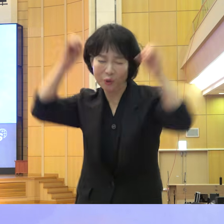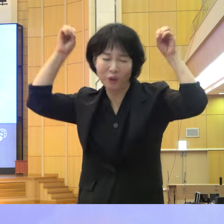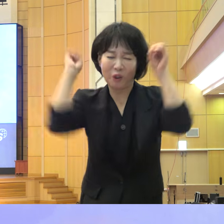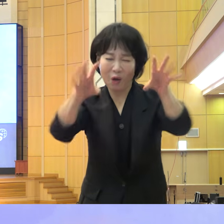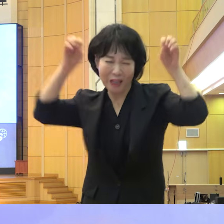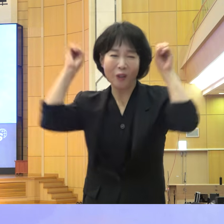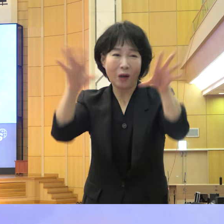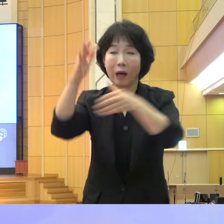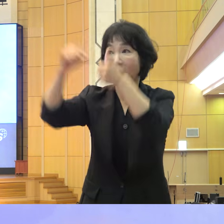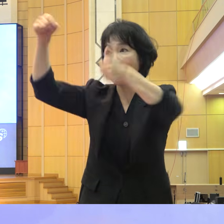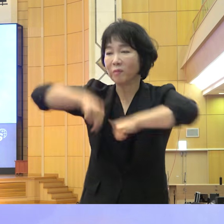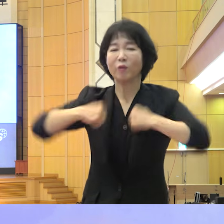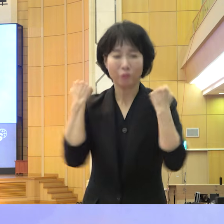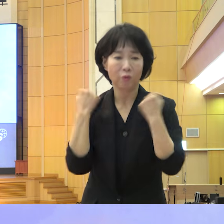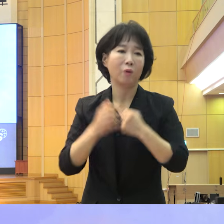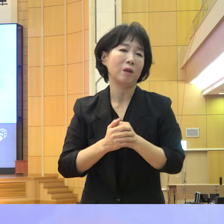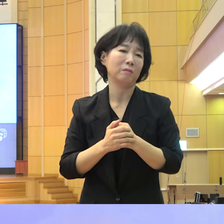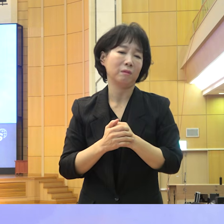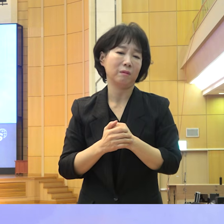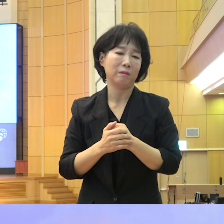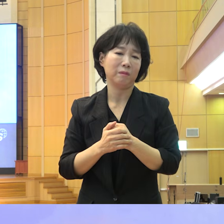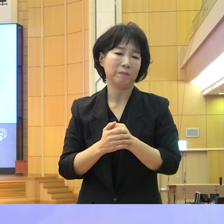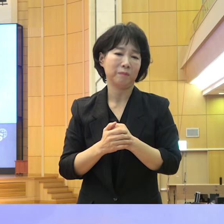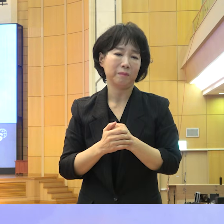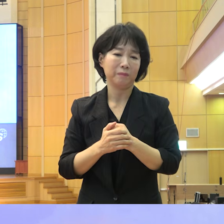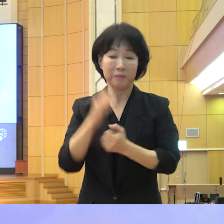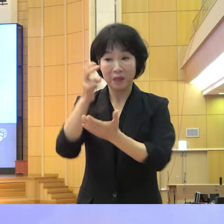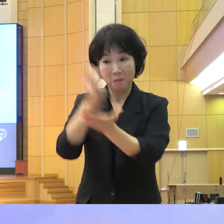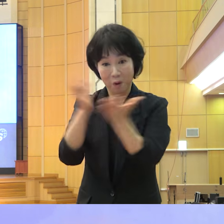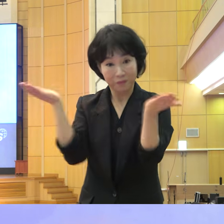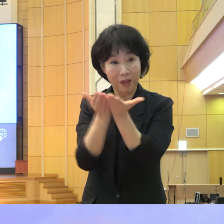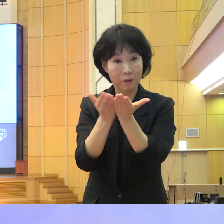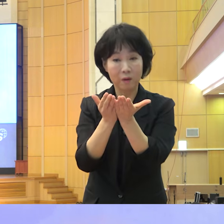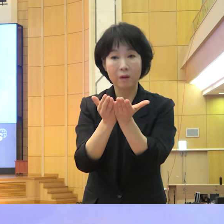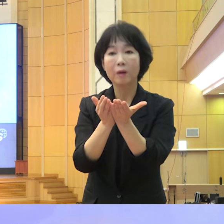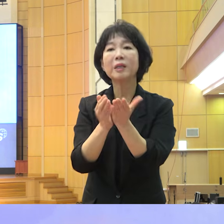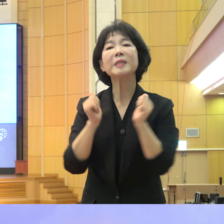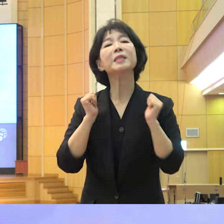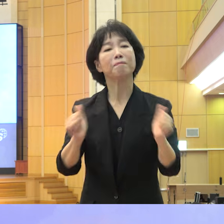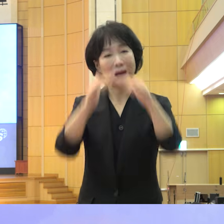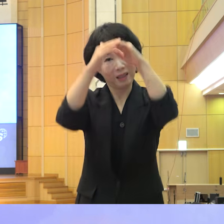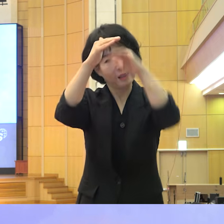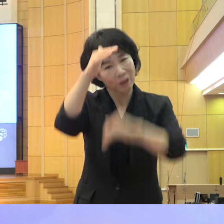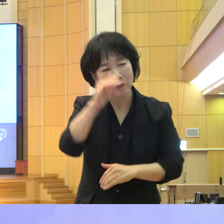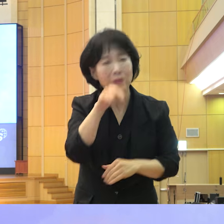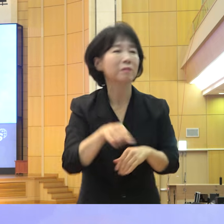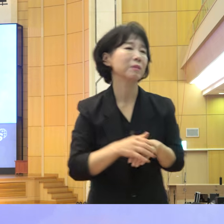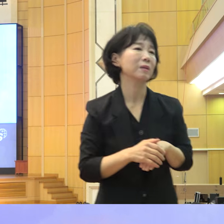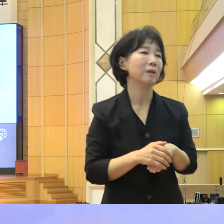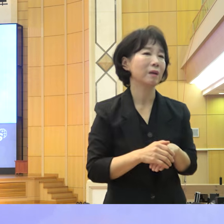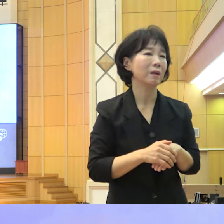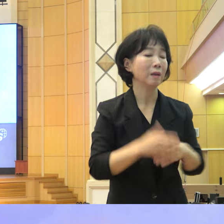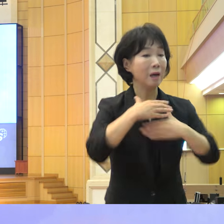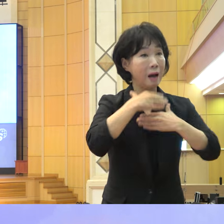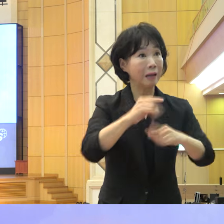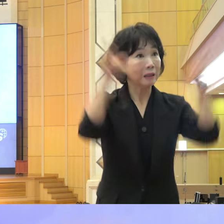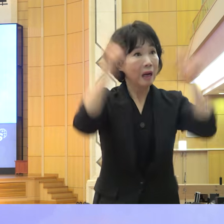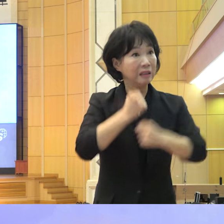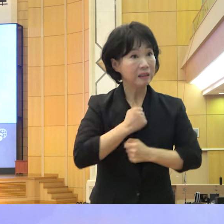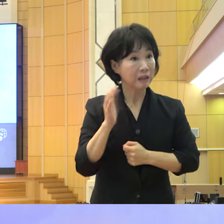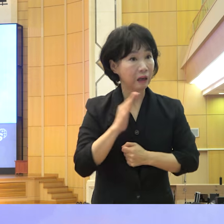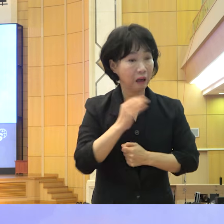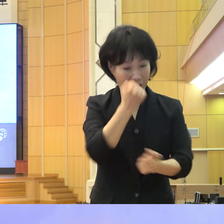하나님의 말씀으로 율법의 법에 따라서 심판한다는 내용이에요. 이렇게 안식일을